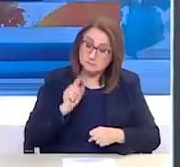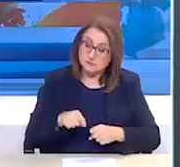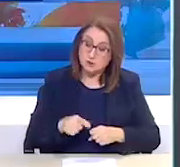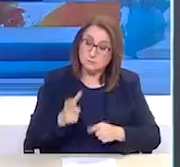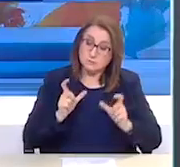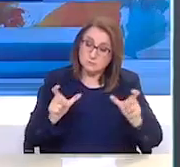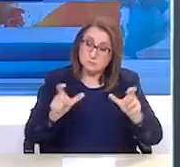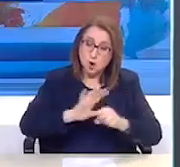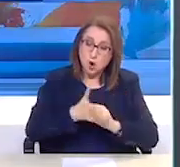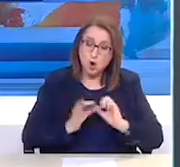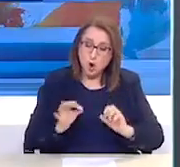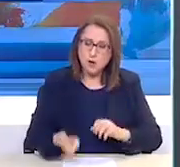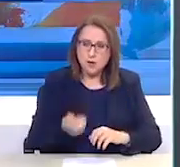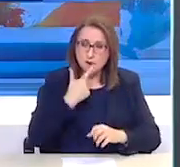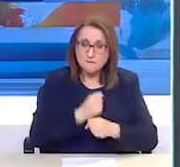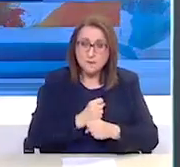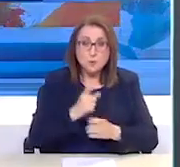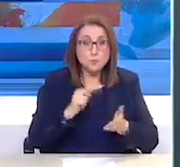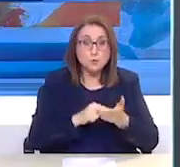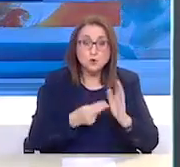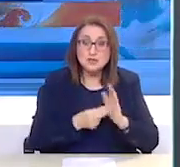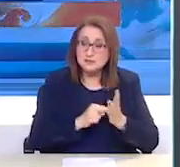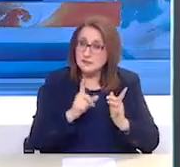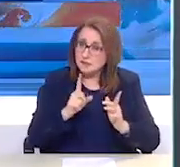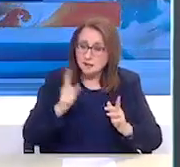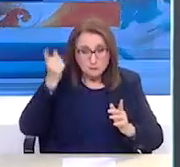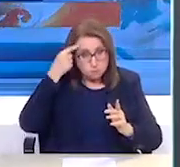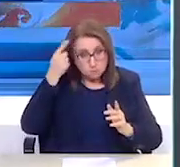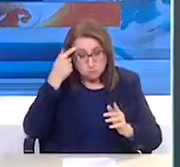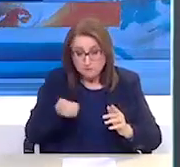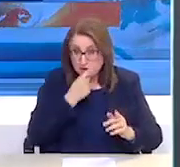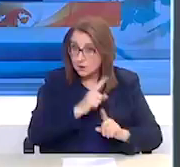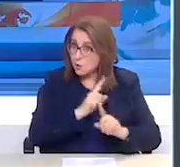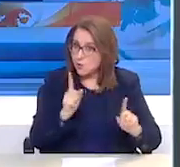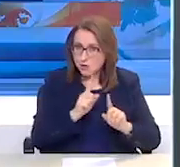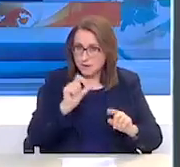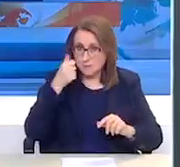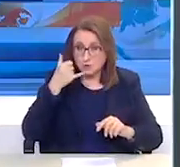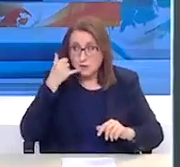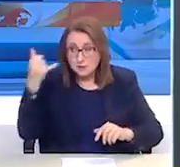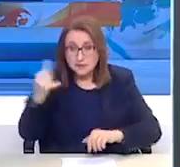πολύ προσοχή, γιατί υπάρχει κίνδυνος ανεπιθυμήτων ενεργειών και μη σωστής ιατρικής παρακολούθησης.